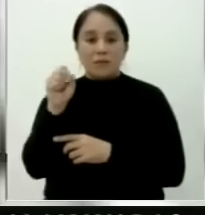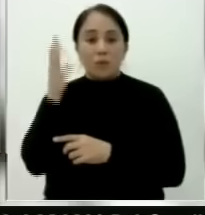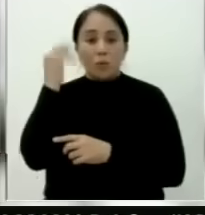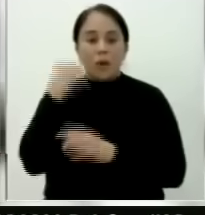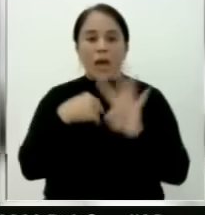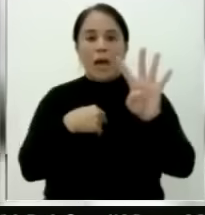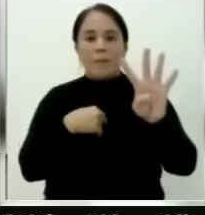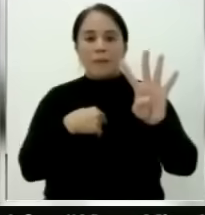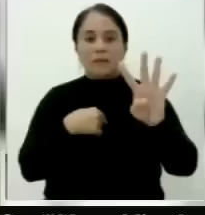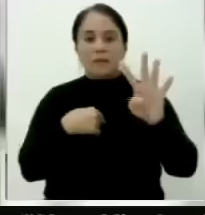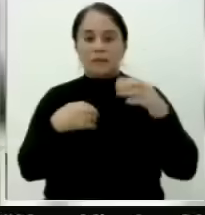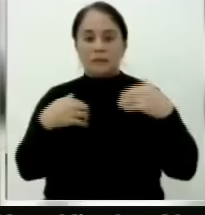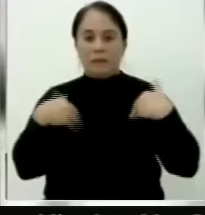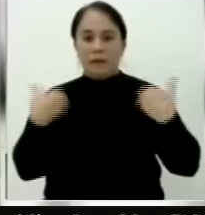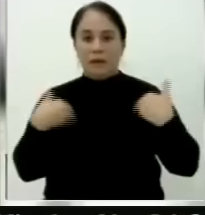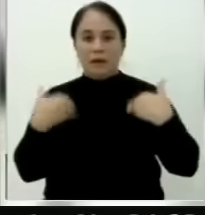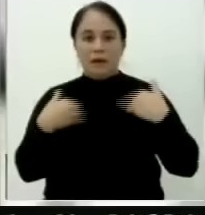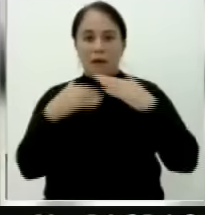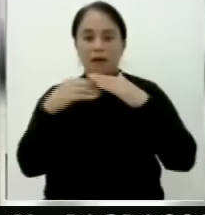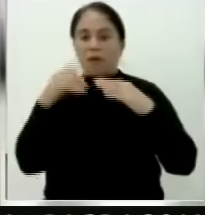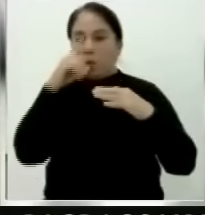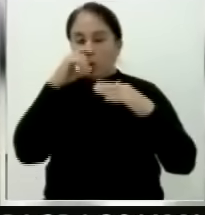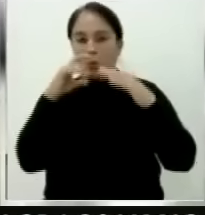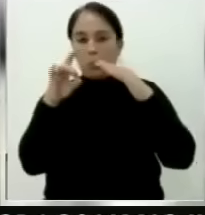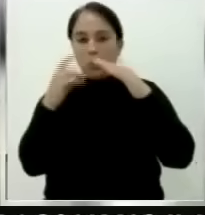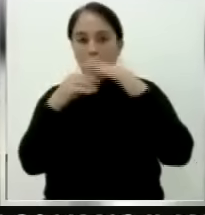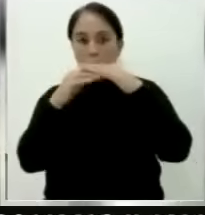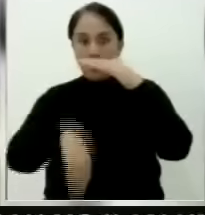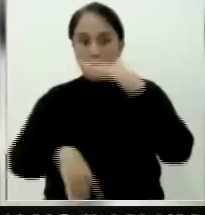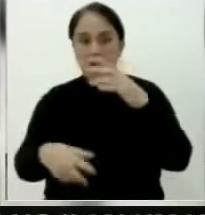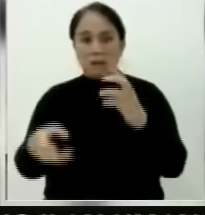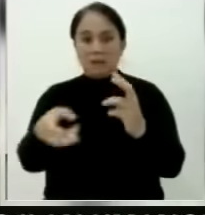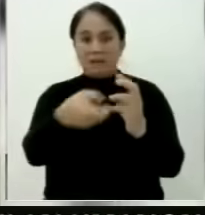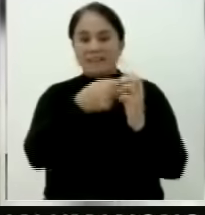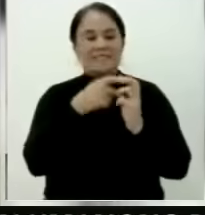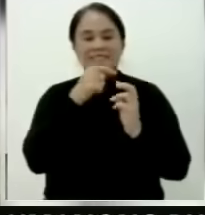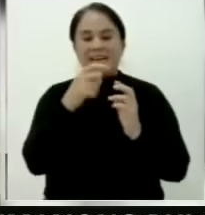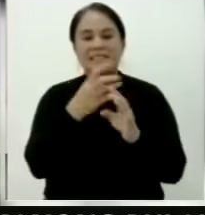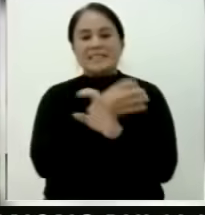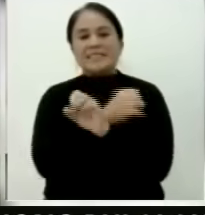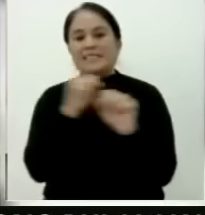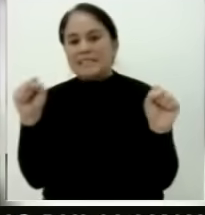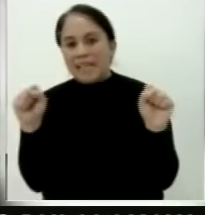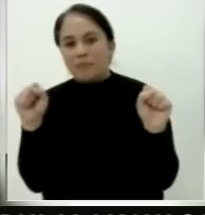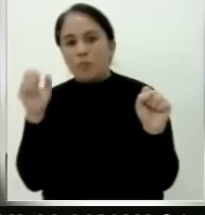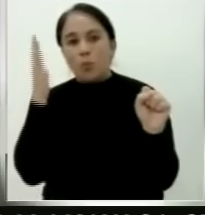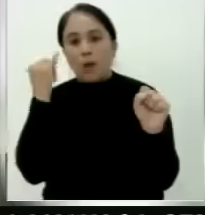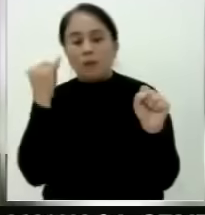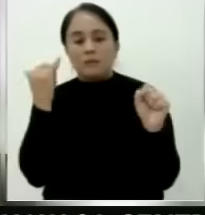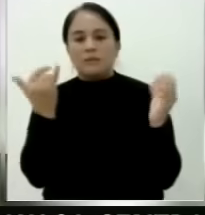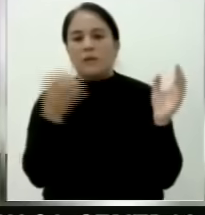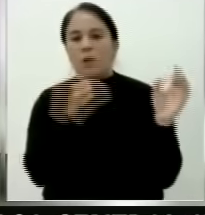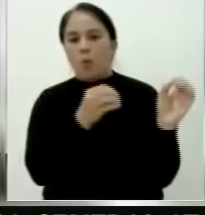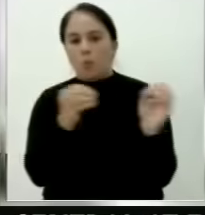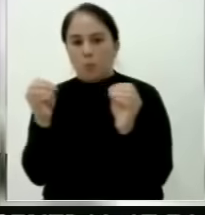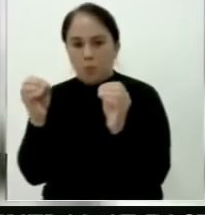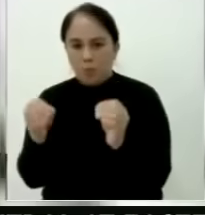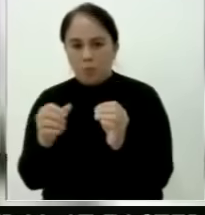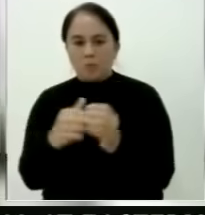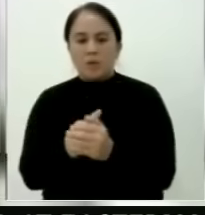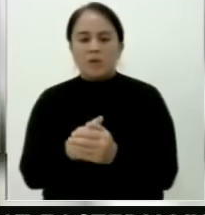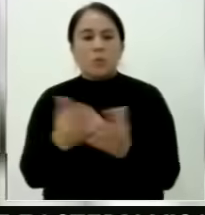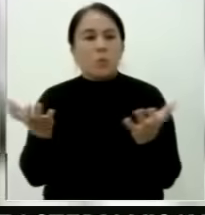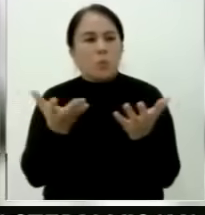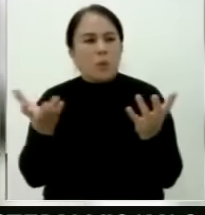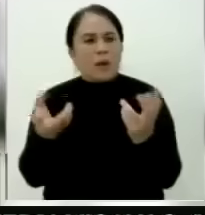de edad. Ang mga inakalang dinukot, inirescue pala sa isang operasyon kung saano sila sinagip.